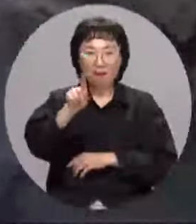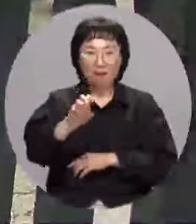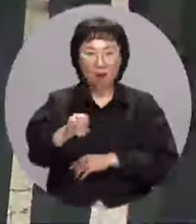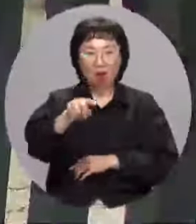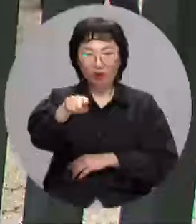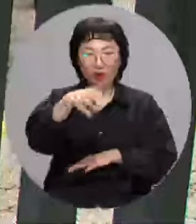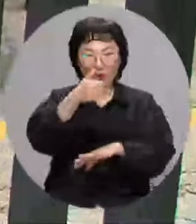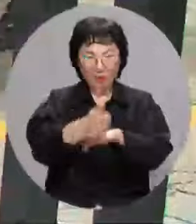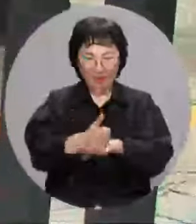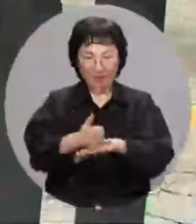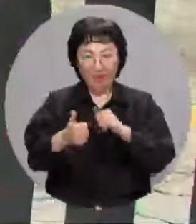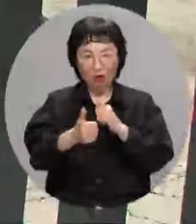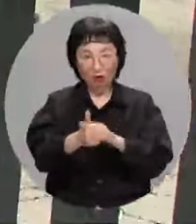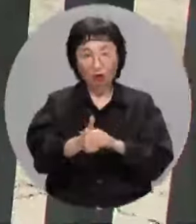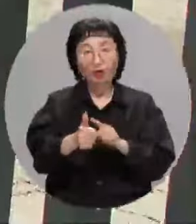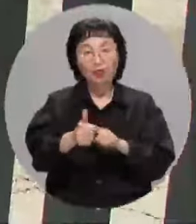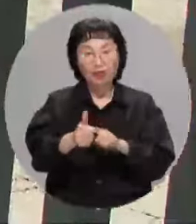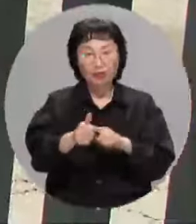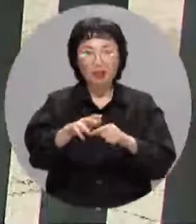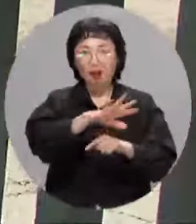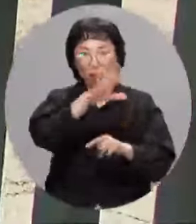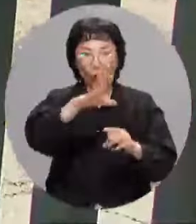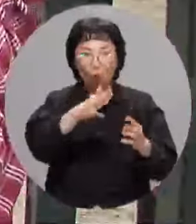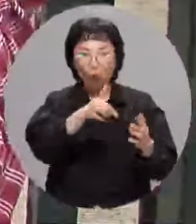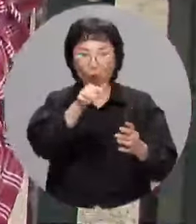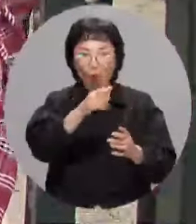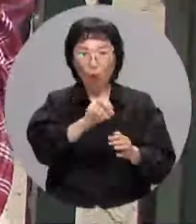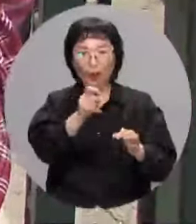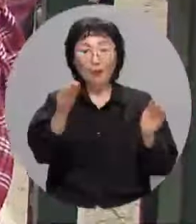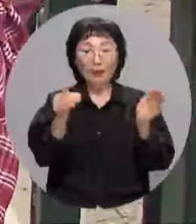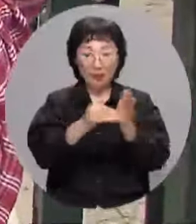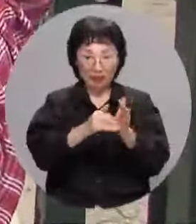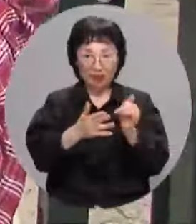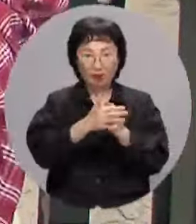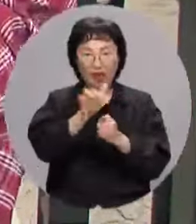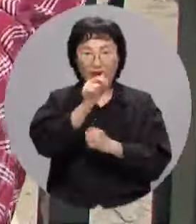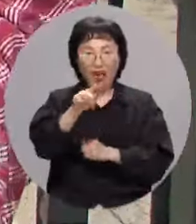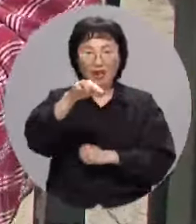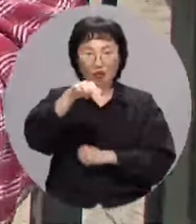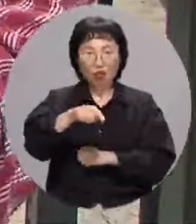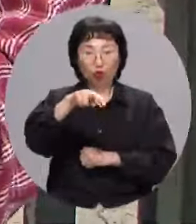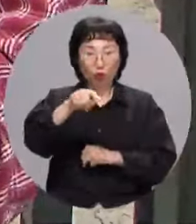6개 지자체의 주민공람이 모두 끝나면 한수원은 최종 방사선